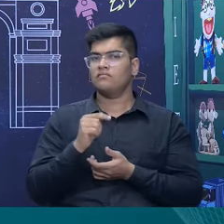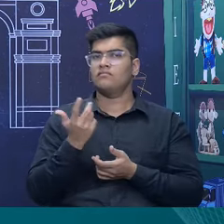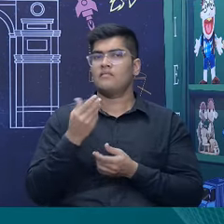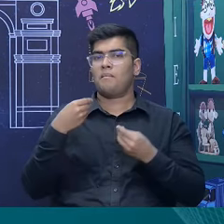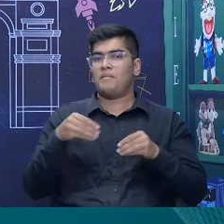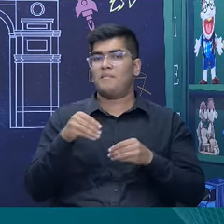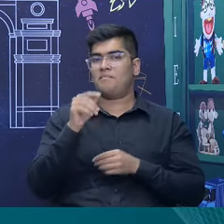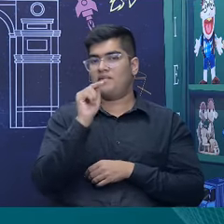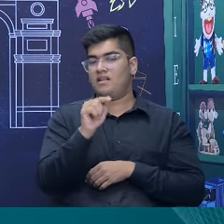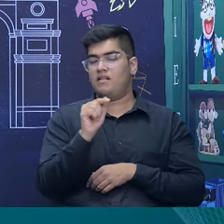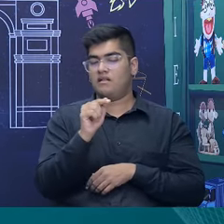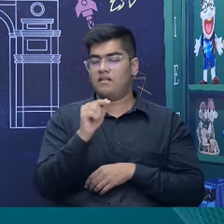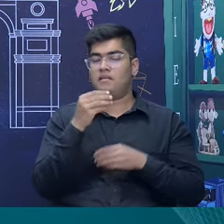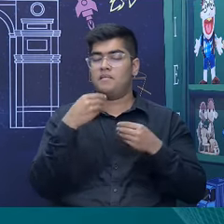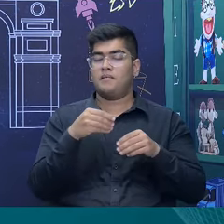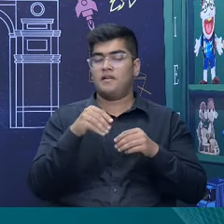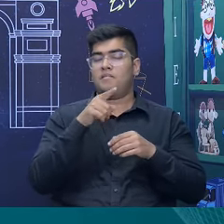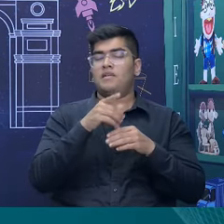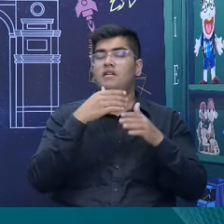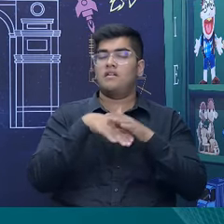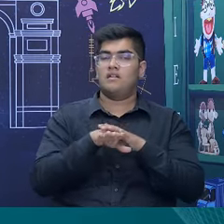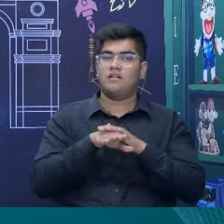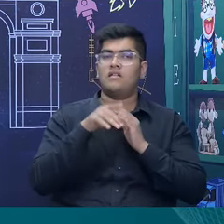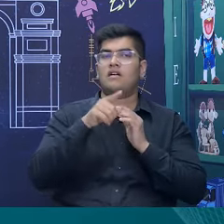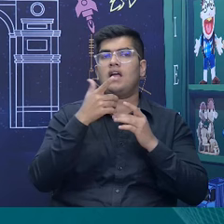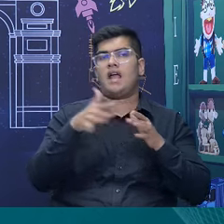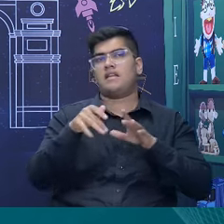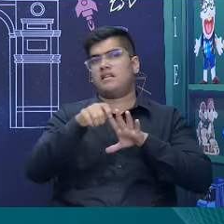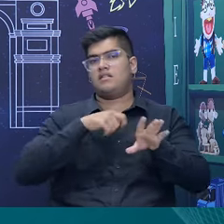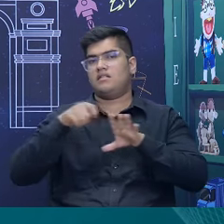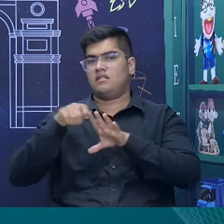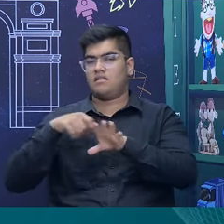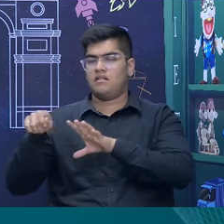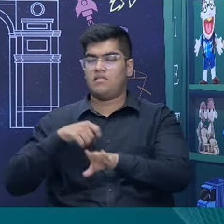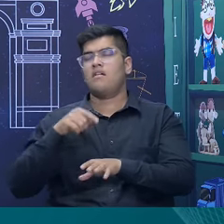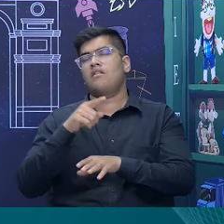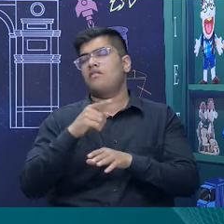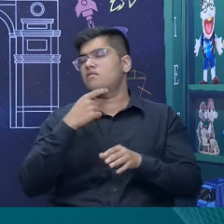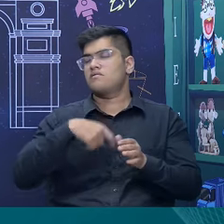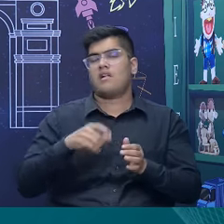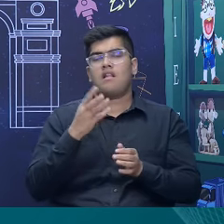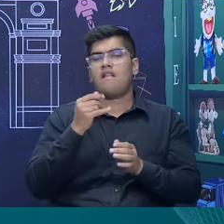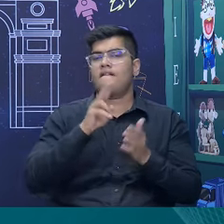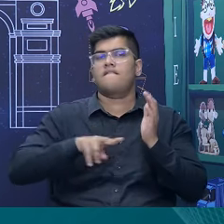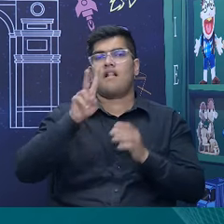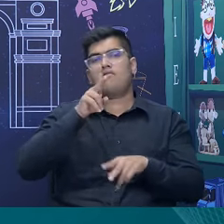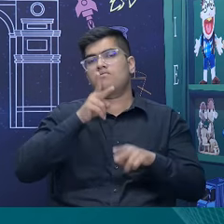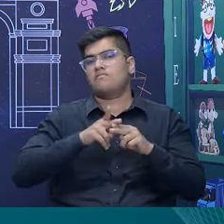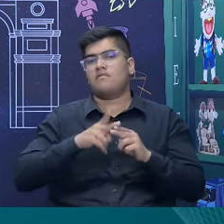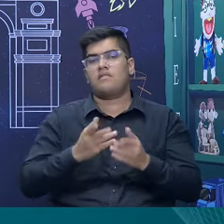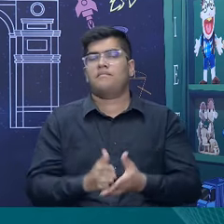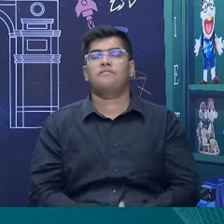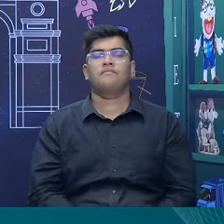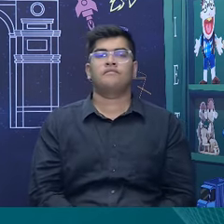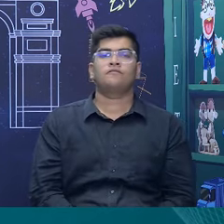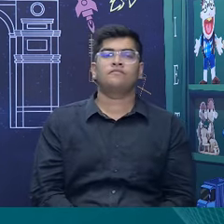थी इस शीट को हम किसी भी शेप में फाड़ ले ये उतना ही स्थान घेरे गी कागज पे मैम मैं ठीक कह